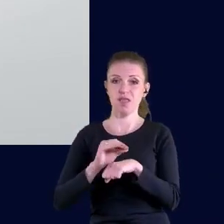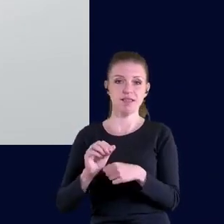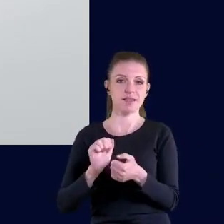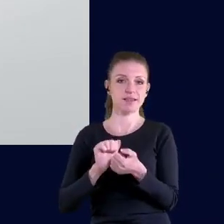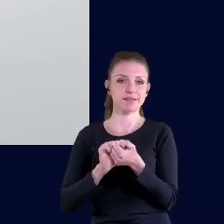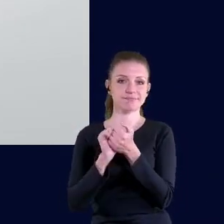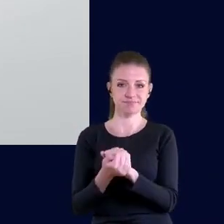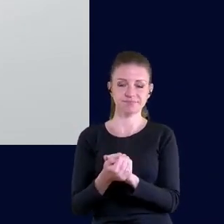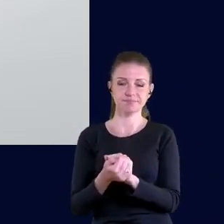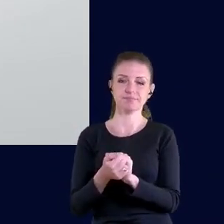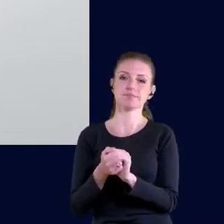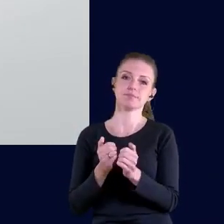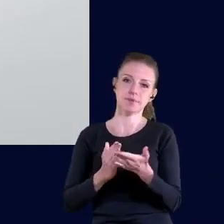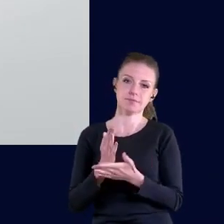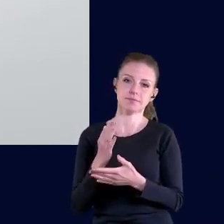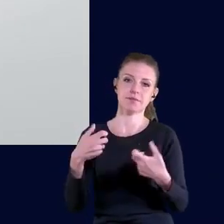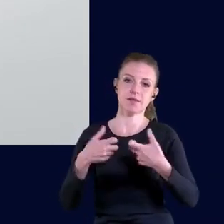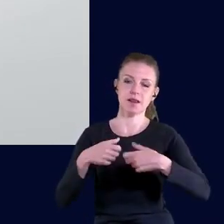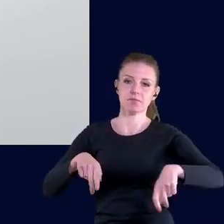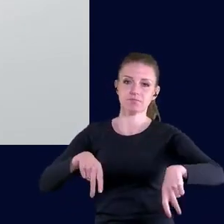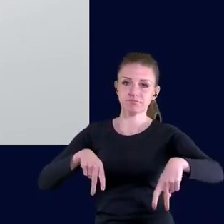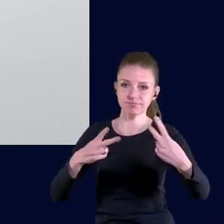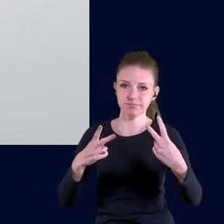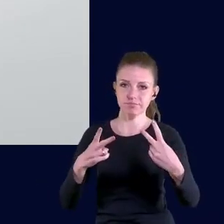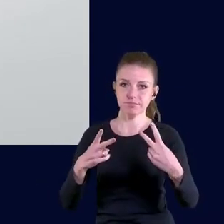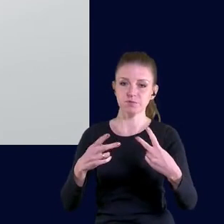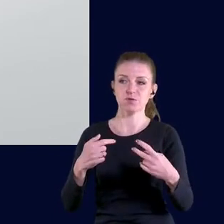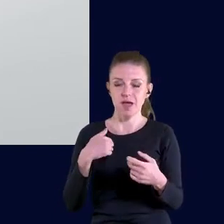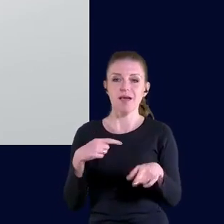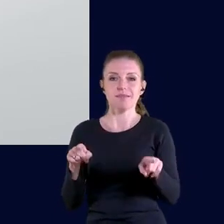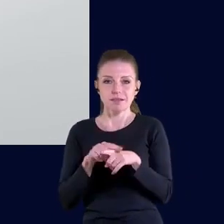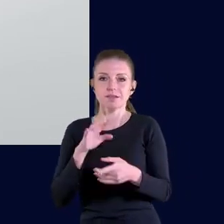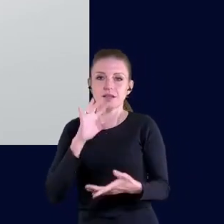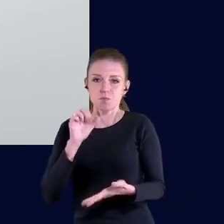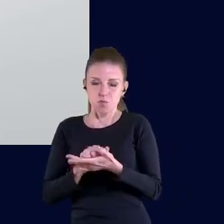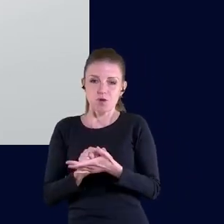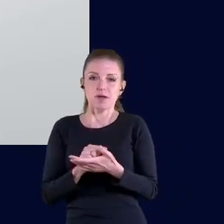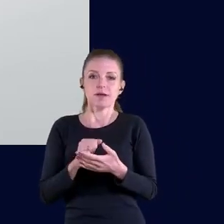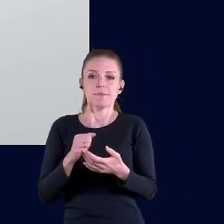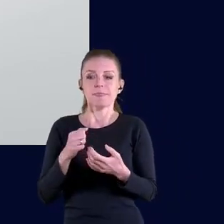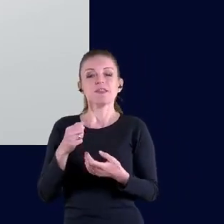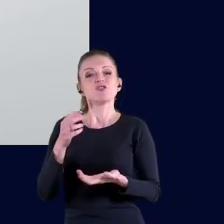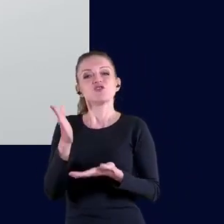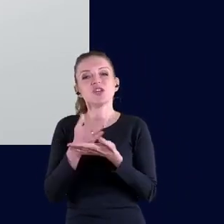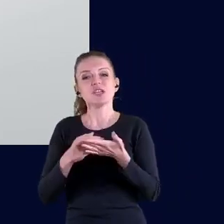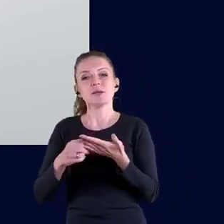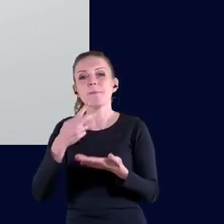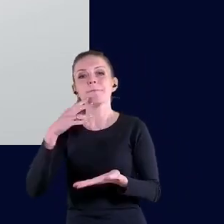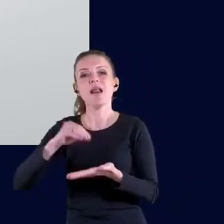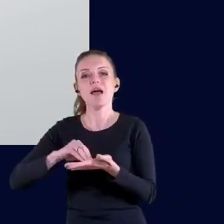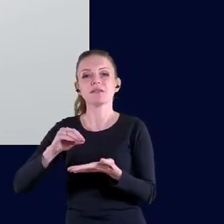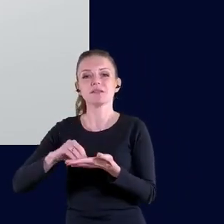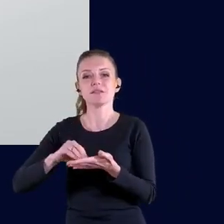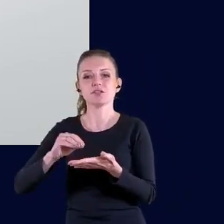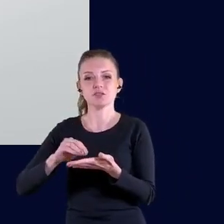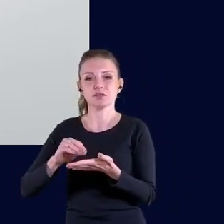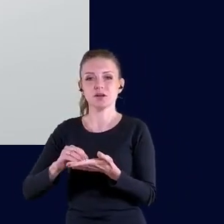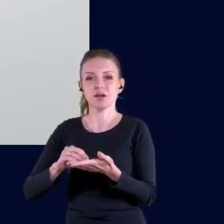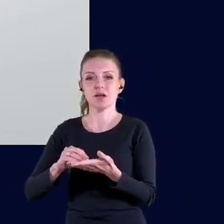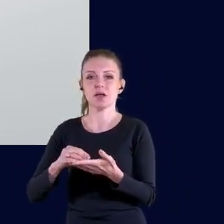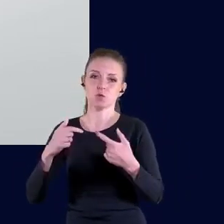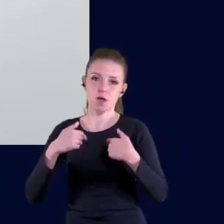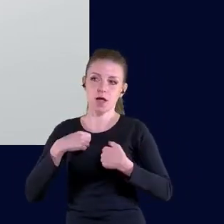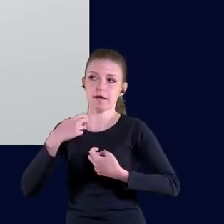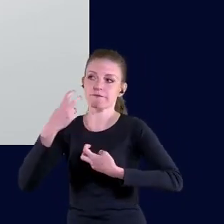Ja prowadzę również część praktyczną czyli przeprowadzamy wyszukiwanie w tych